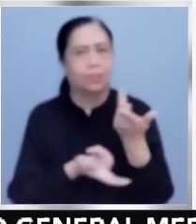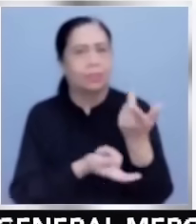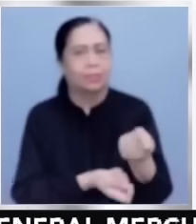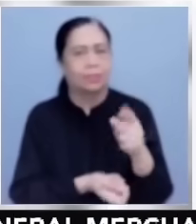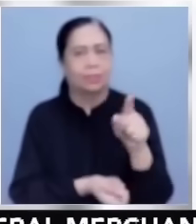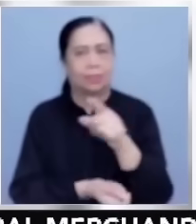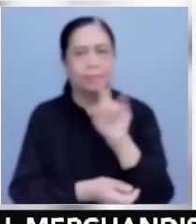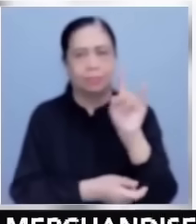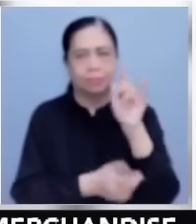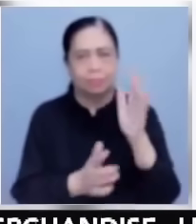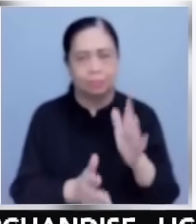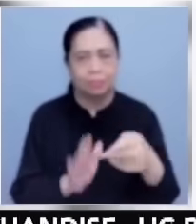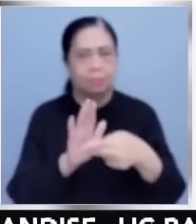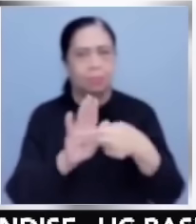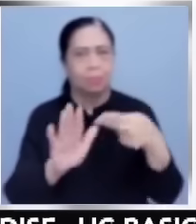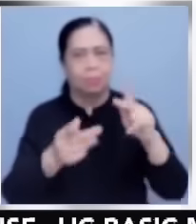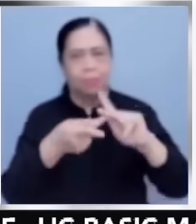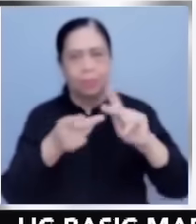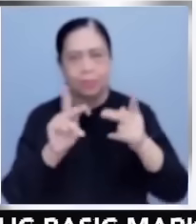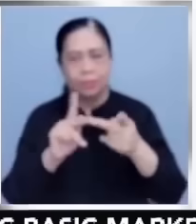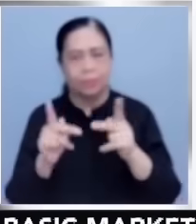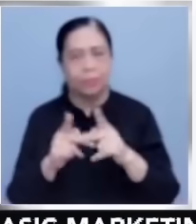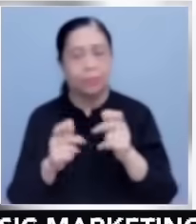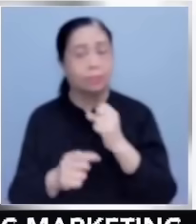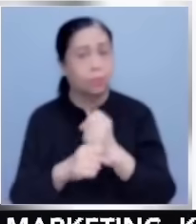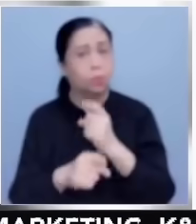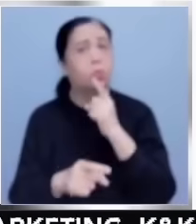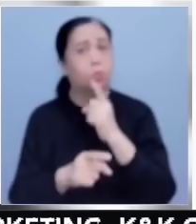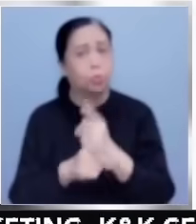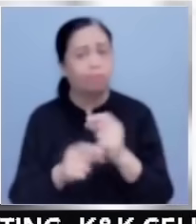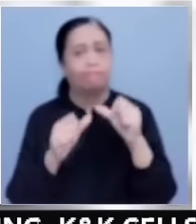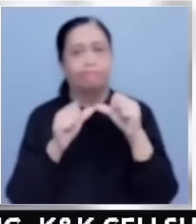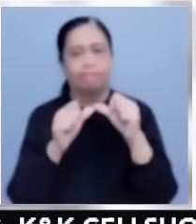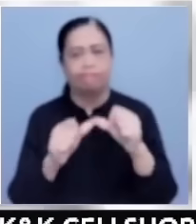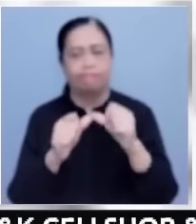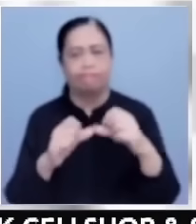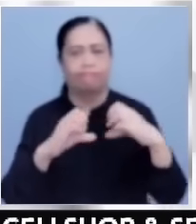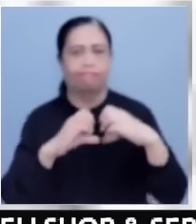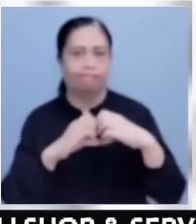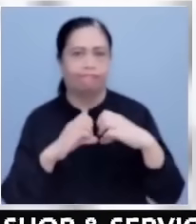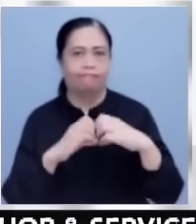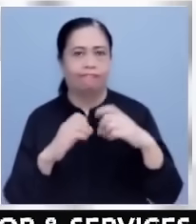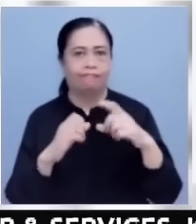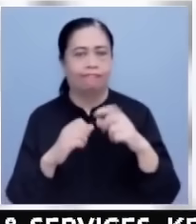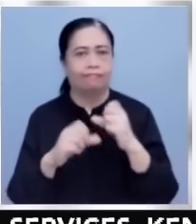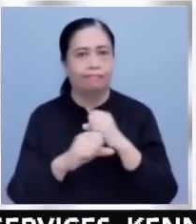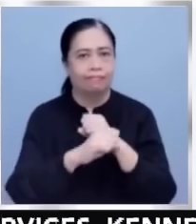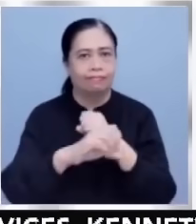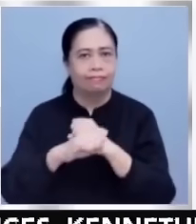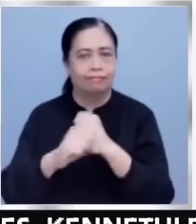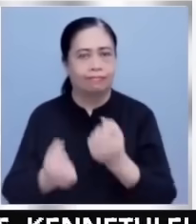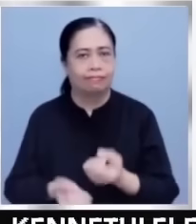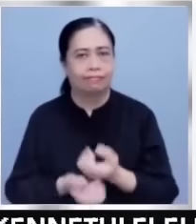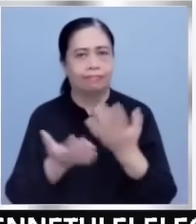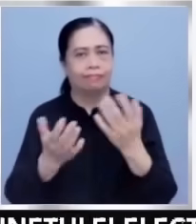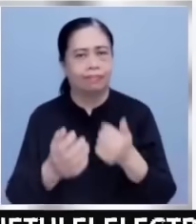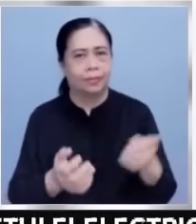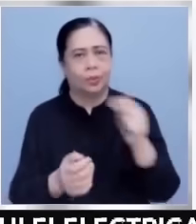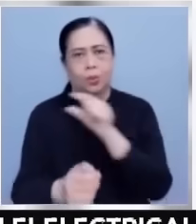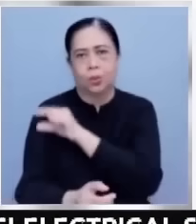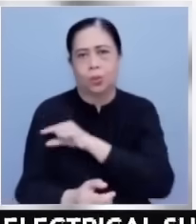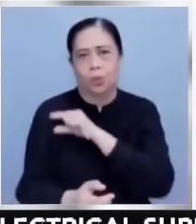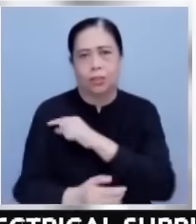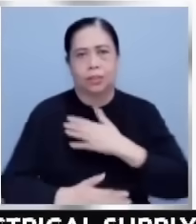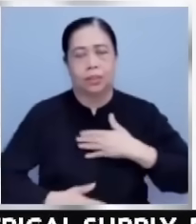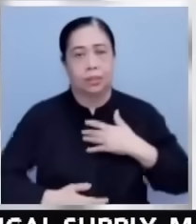advertiser at brand partners ang pagtitiyak na ipagpapatuloy ng GMA ang paghati ng superior entertainment at